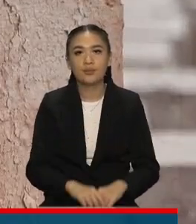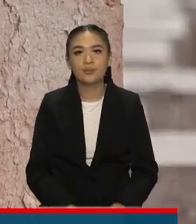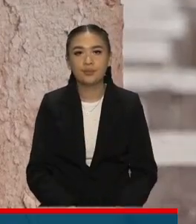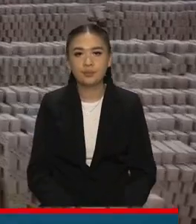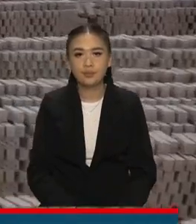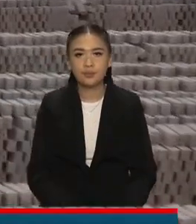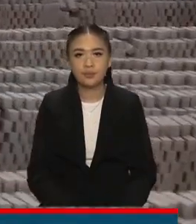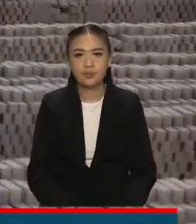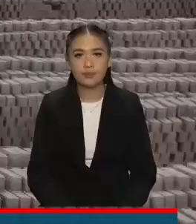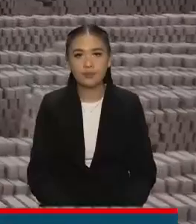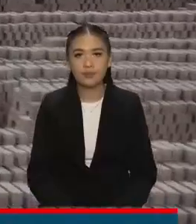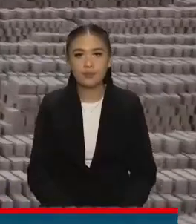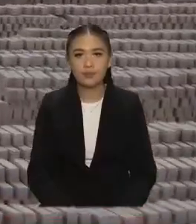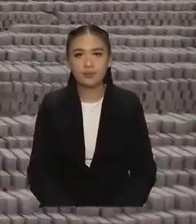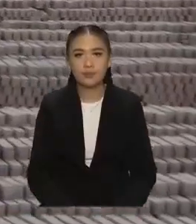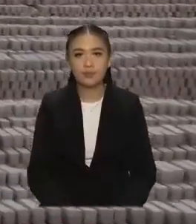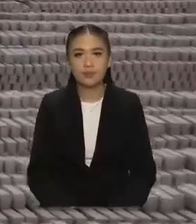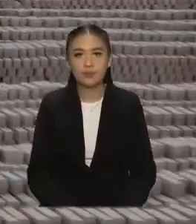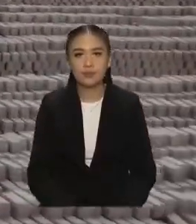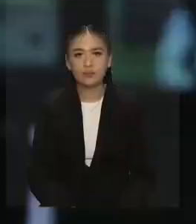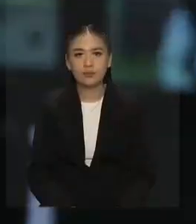Бақыт, Жібек жолы, Ұлытау.